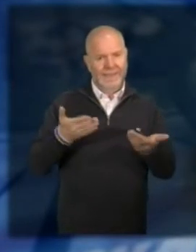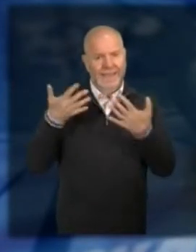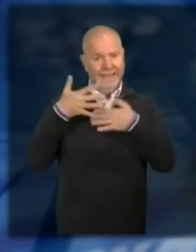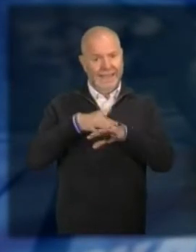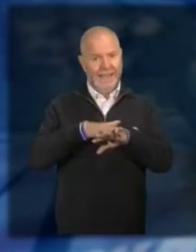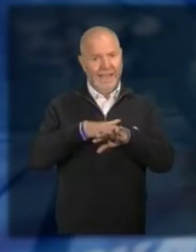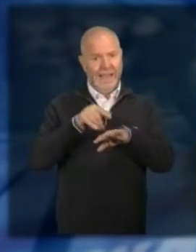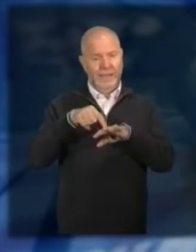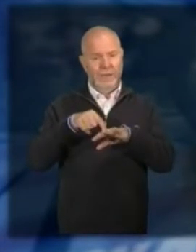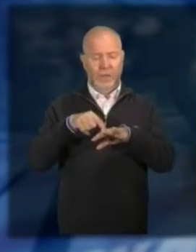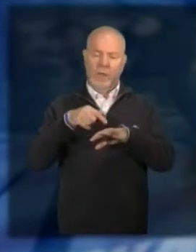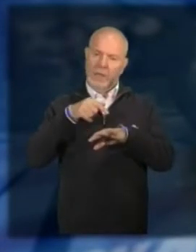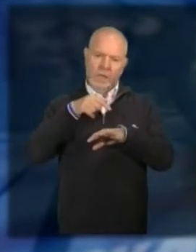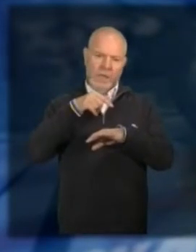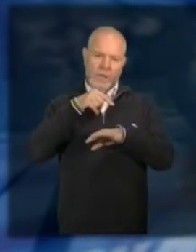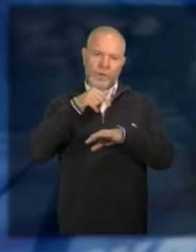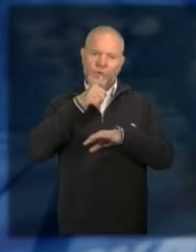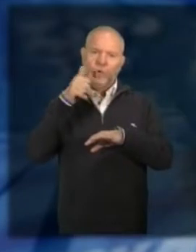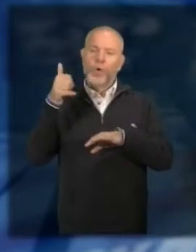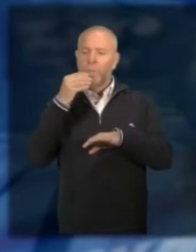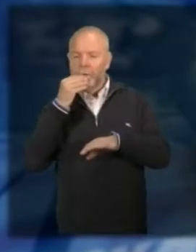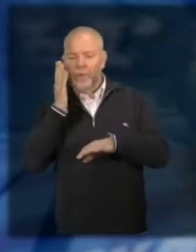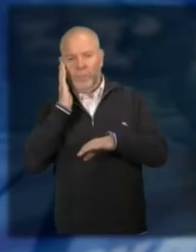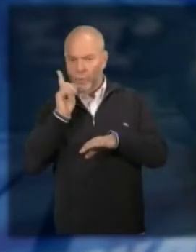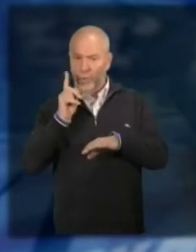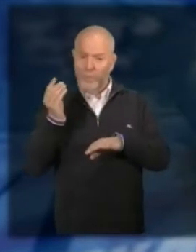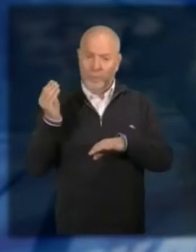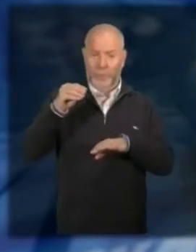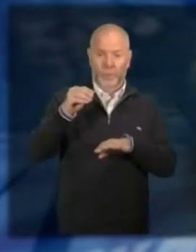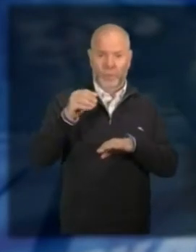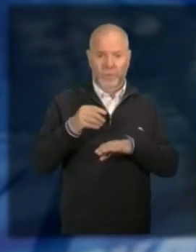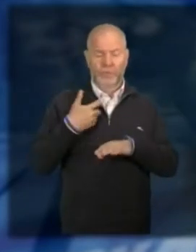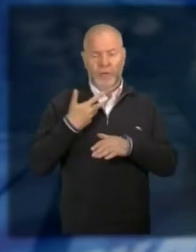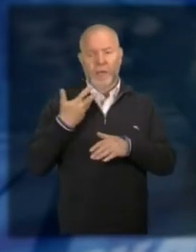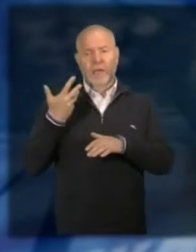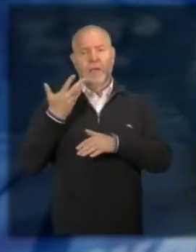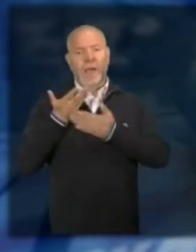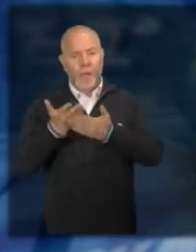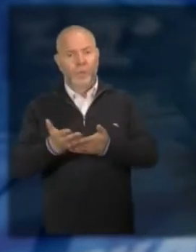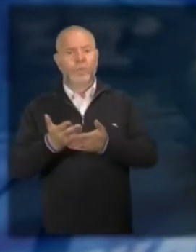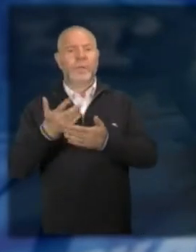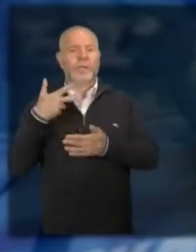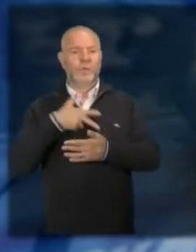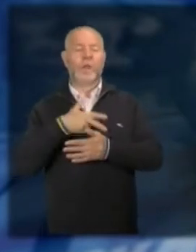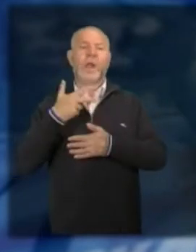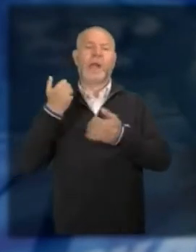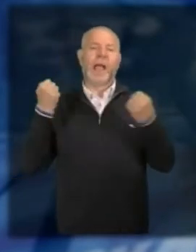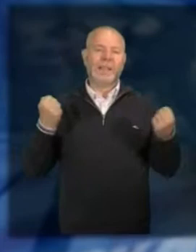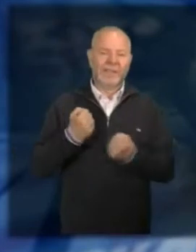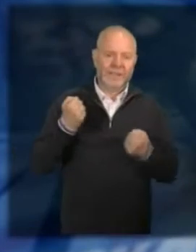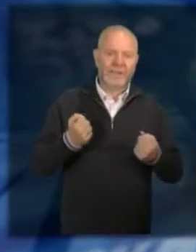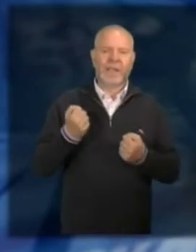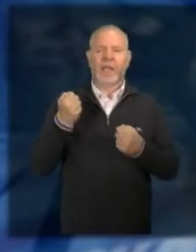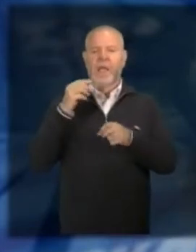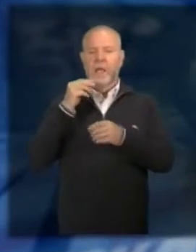ben oltre la distribuzione di vitto e alloggio. Ai migranti garantiamo assistenza sociale, attività multiculturali,